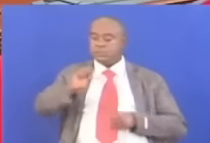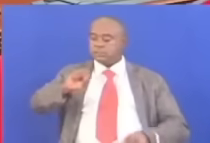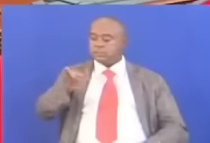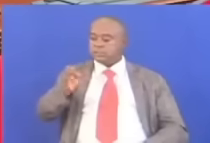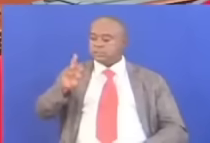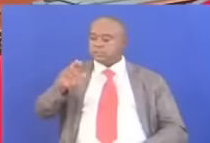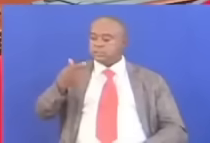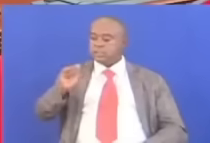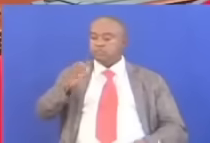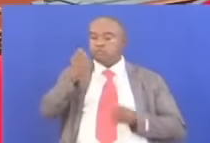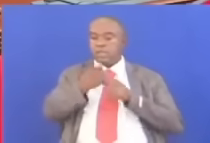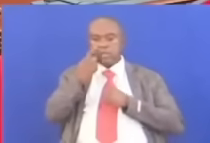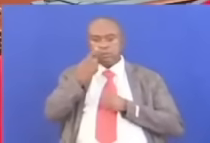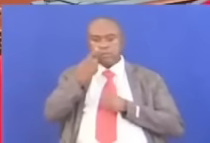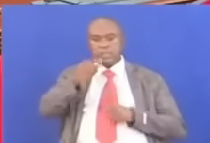waki